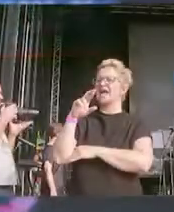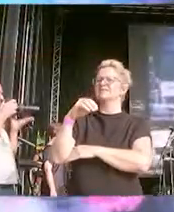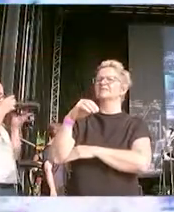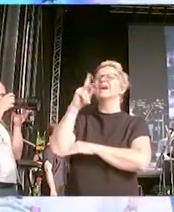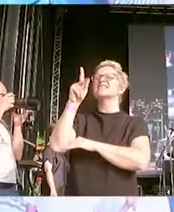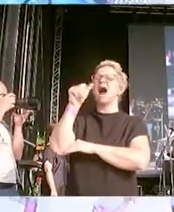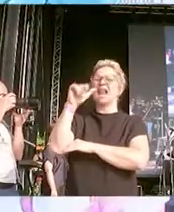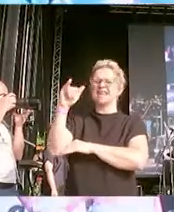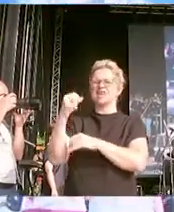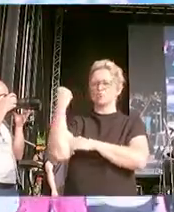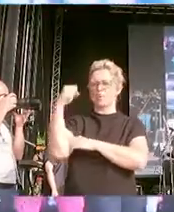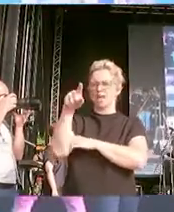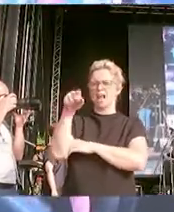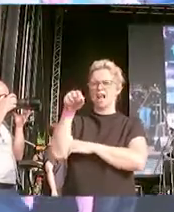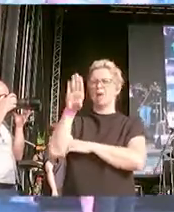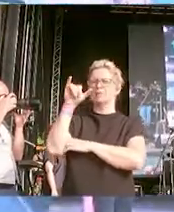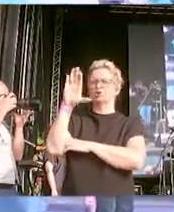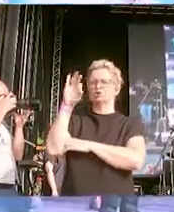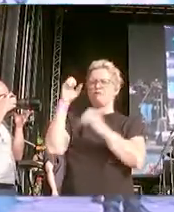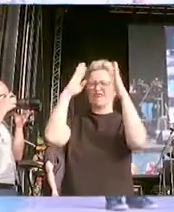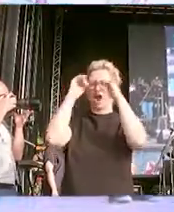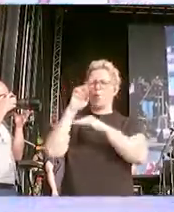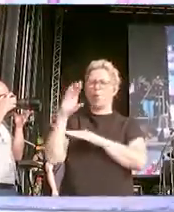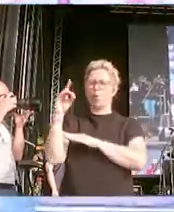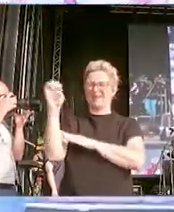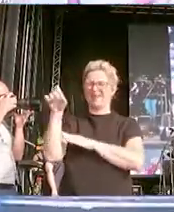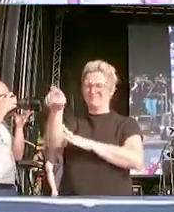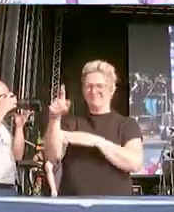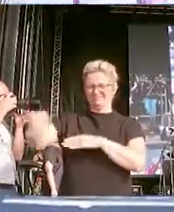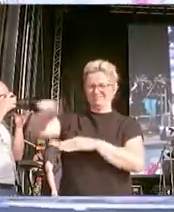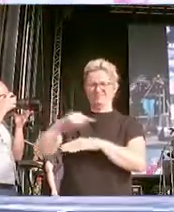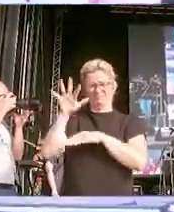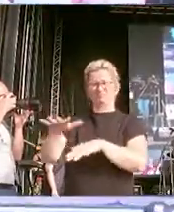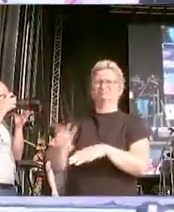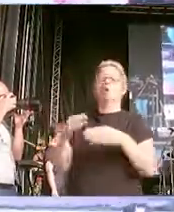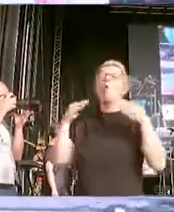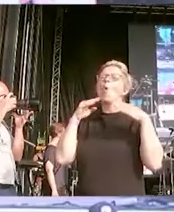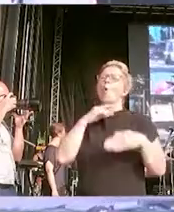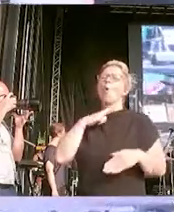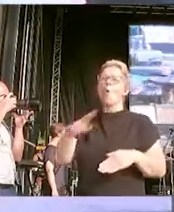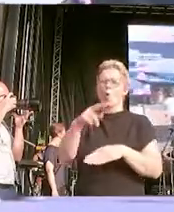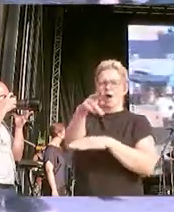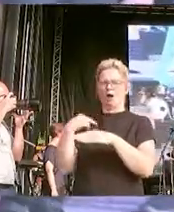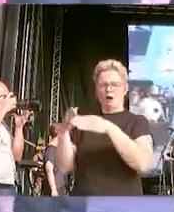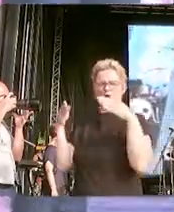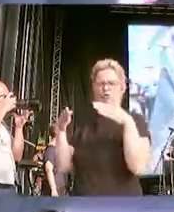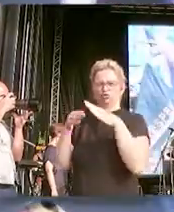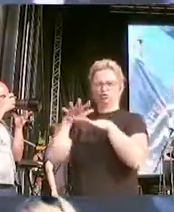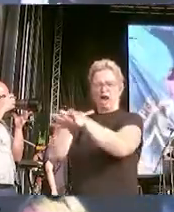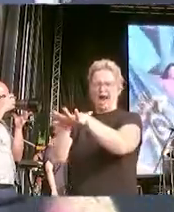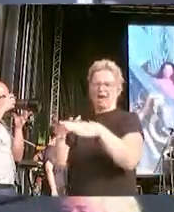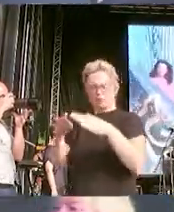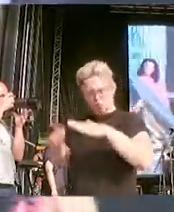in Bischofferode. Und wir haben versucht, mit den Gewerkschaften und über die